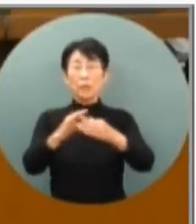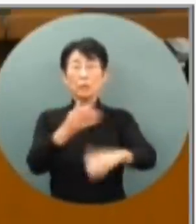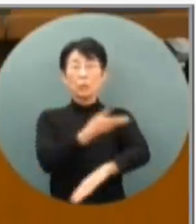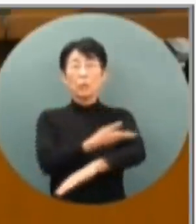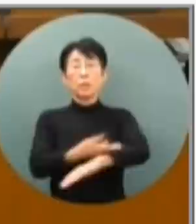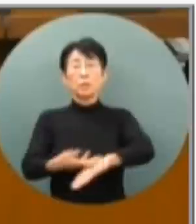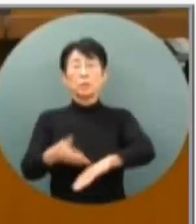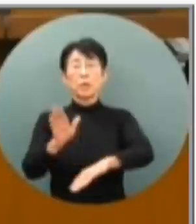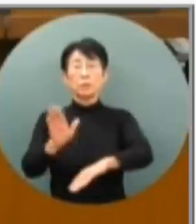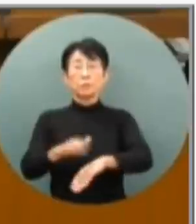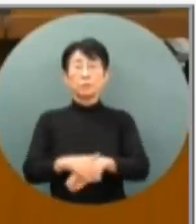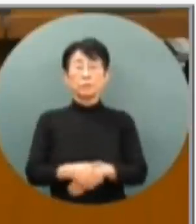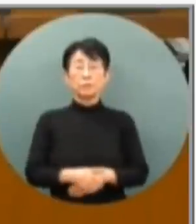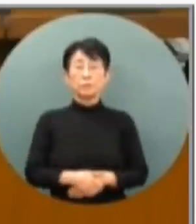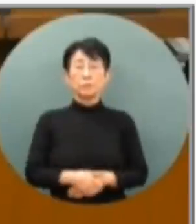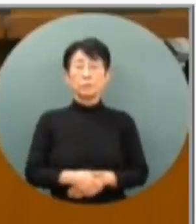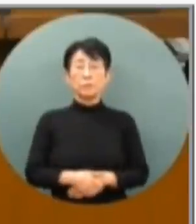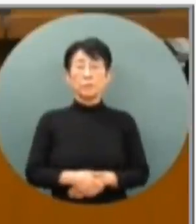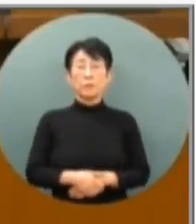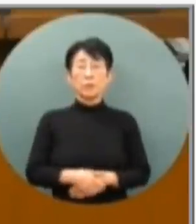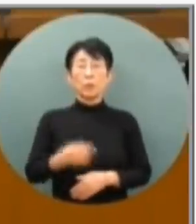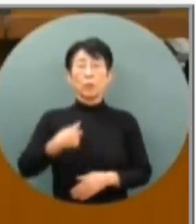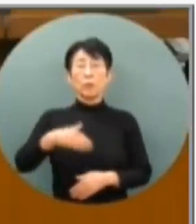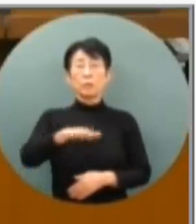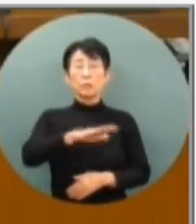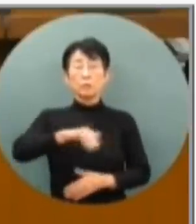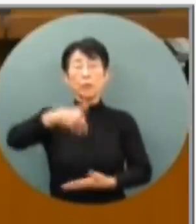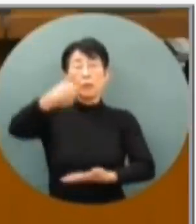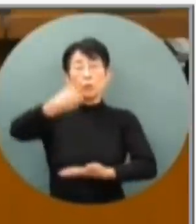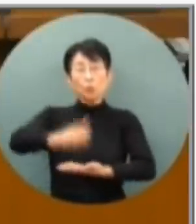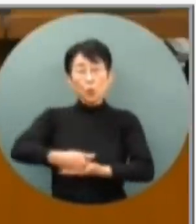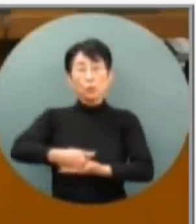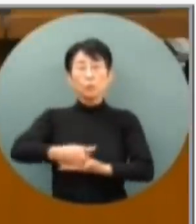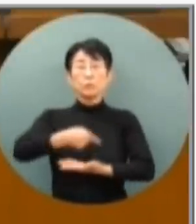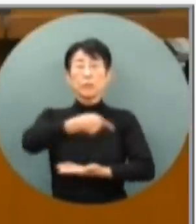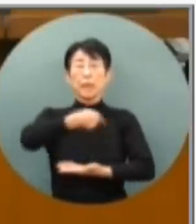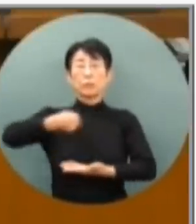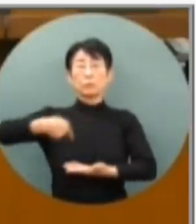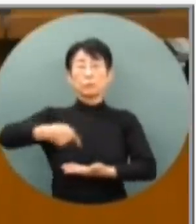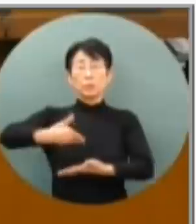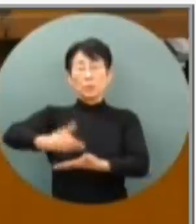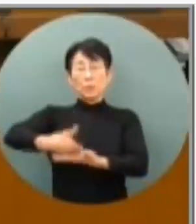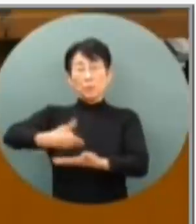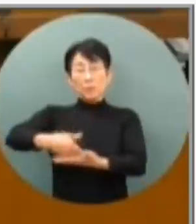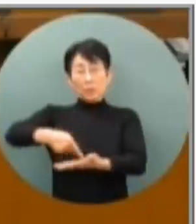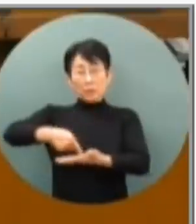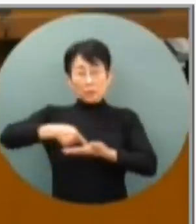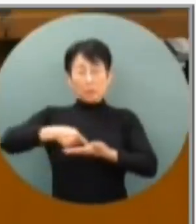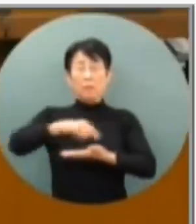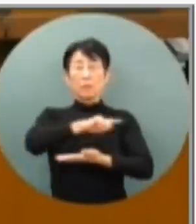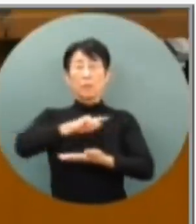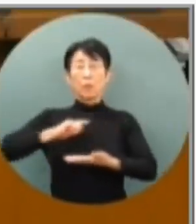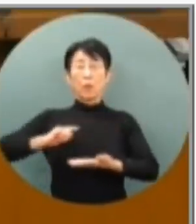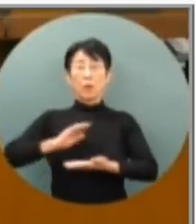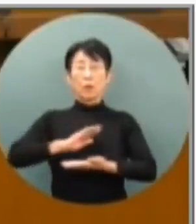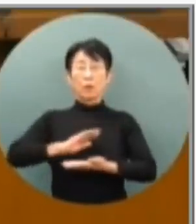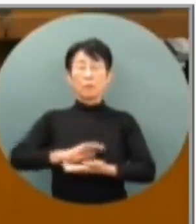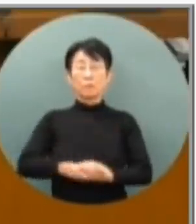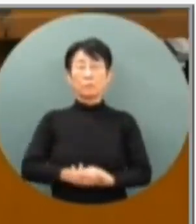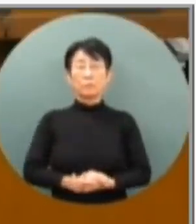れで我々は要求される側ということがあったようでありまして、私ども